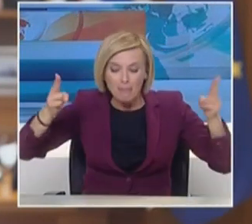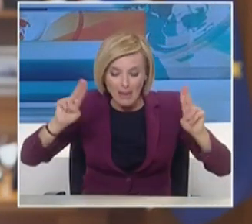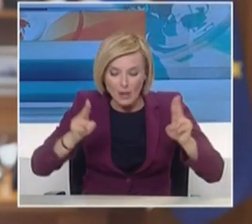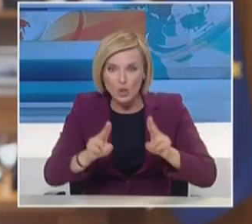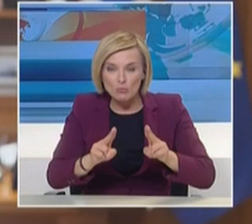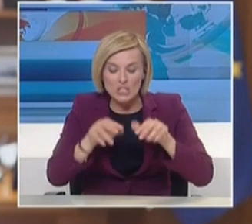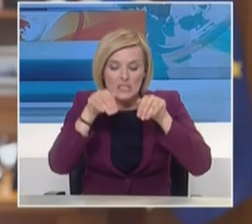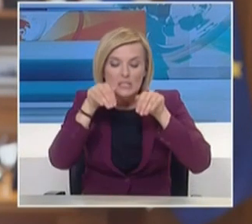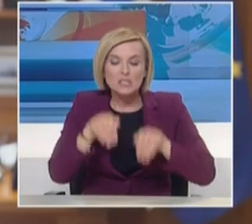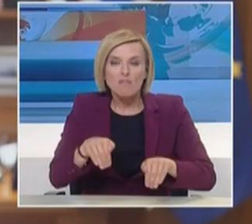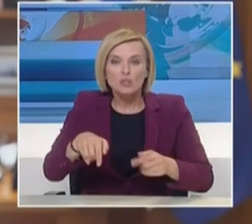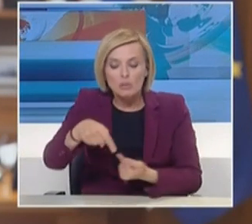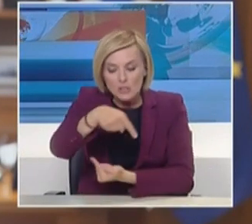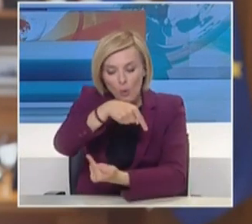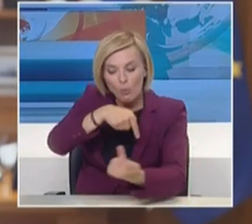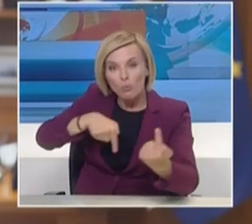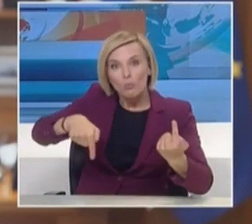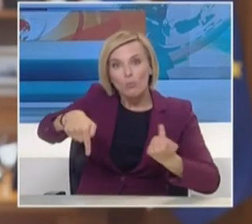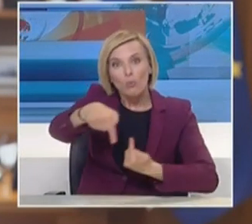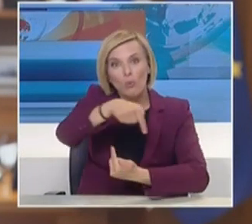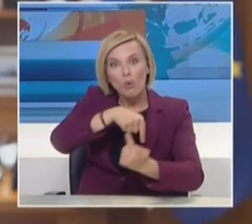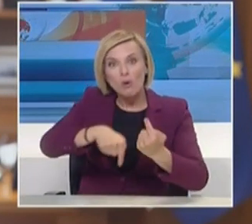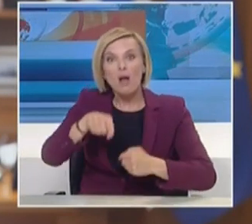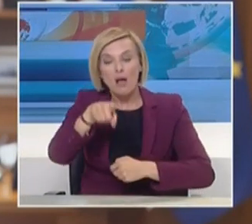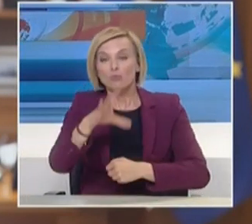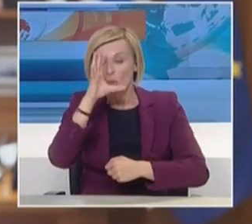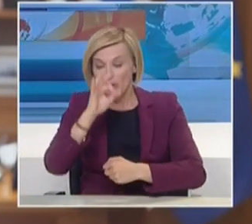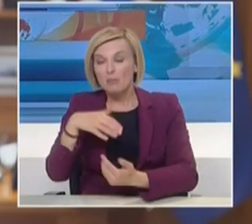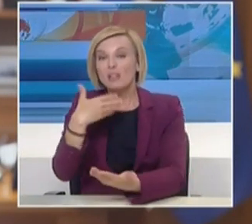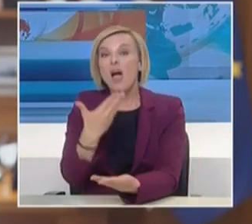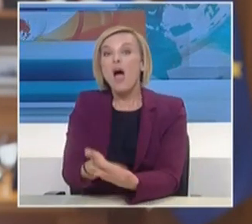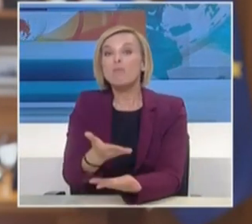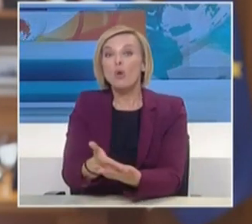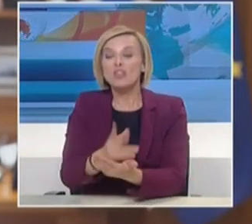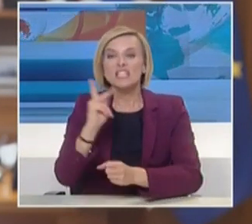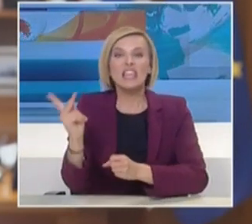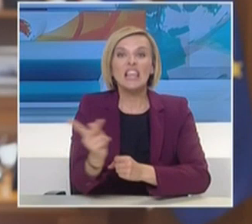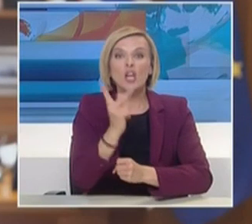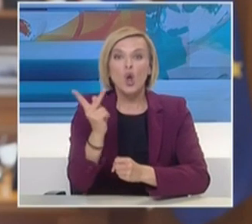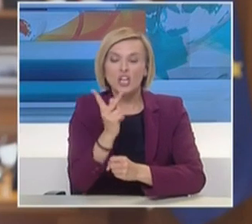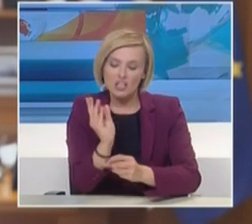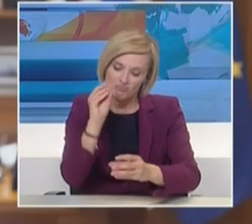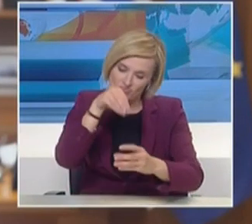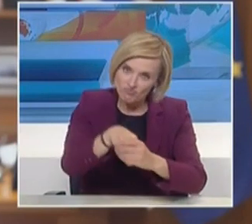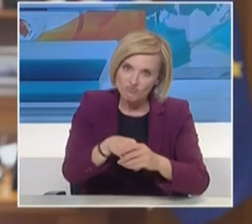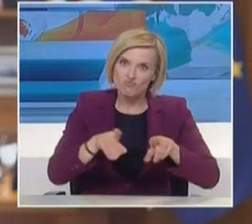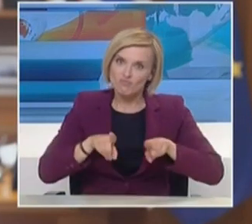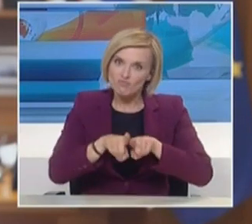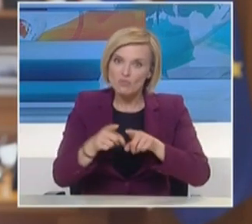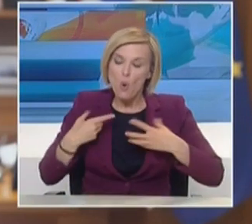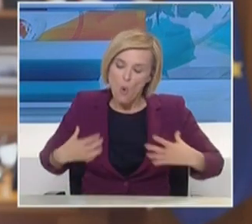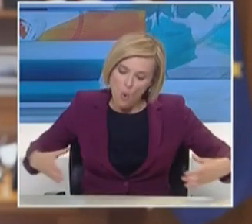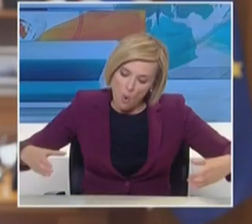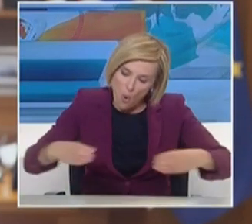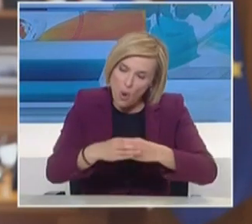σύνολο. Έτσι θα αποδείξουμε ότι ο κοινωνικός μας ιστός είναι συμπαγής και με συνείδηση και ότι μαζί σηκώνουμε το βάρος της